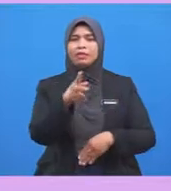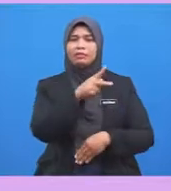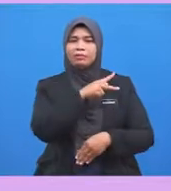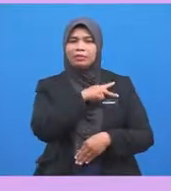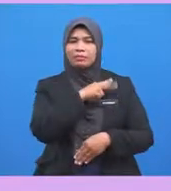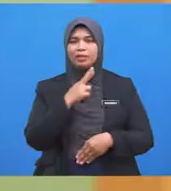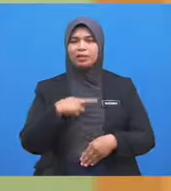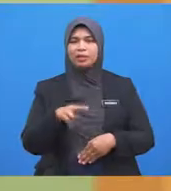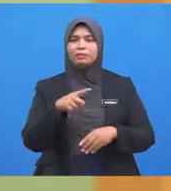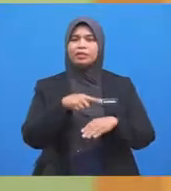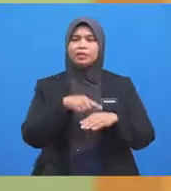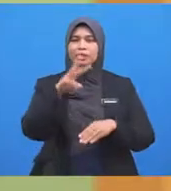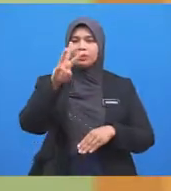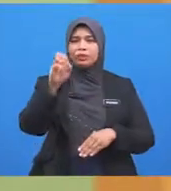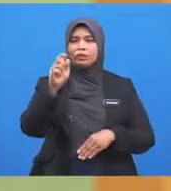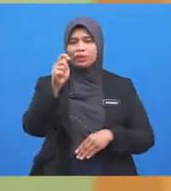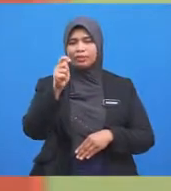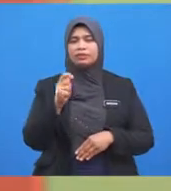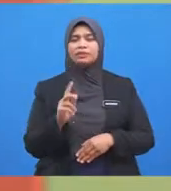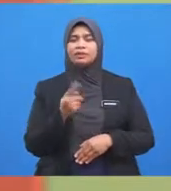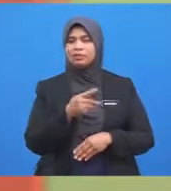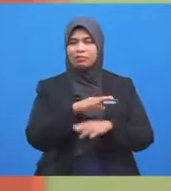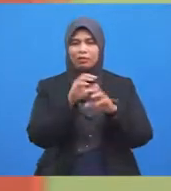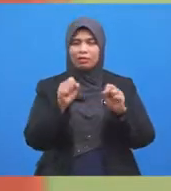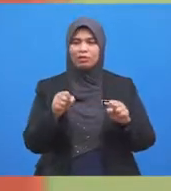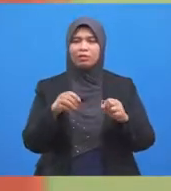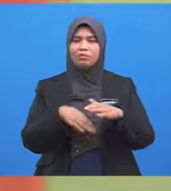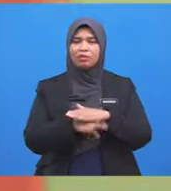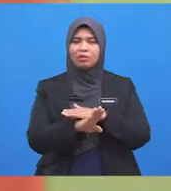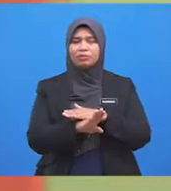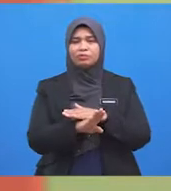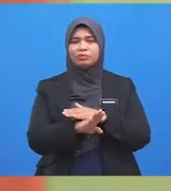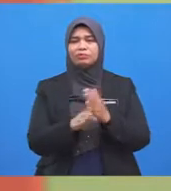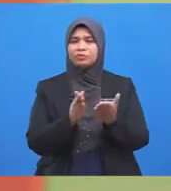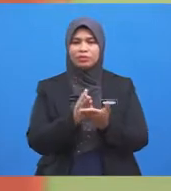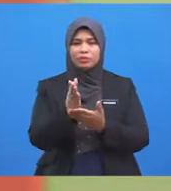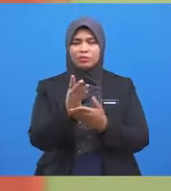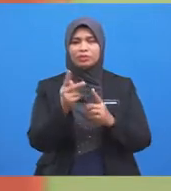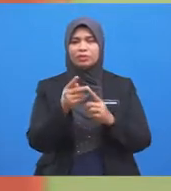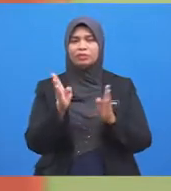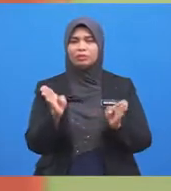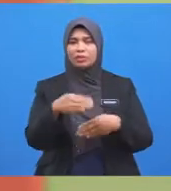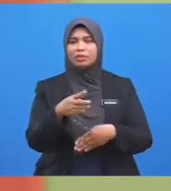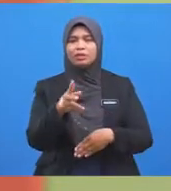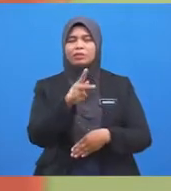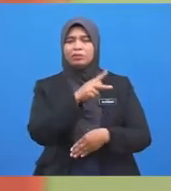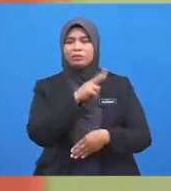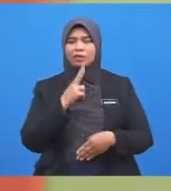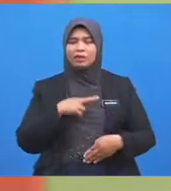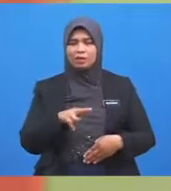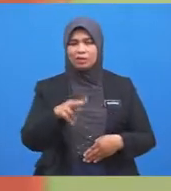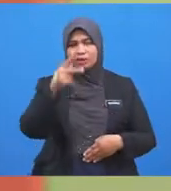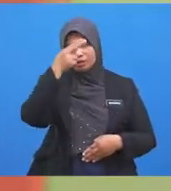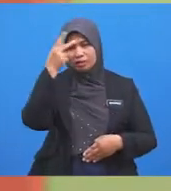wad. Kita tidak patut masuk begitu sahaja ke bilik pemimpin agama